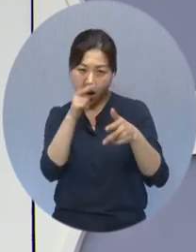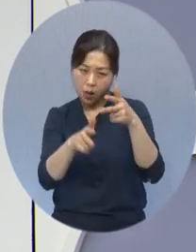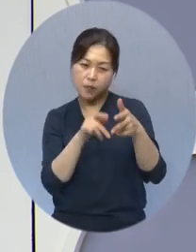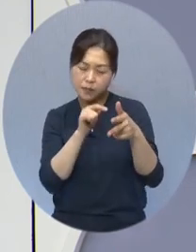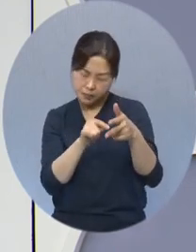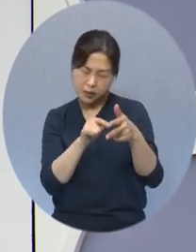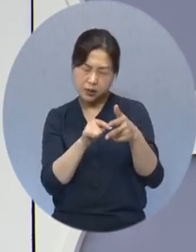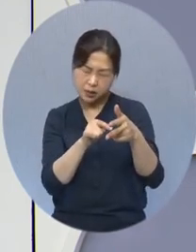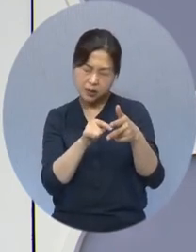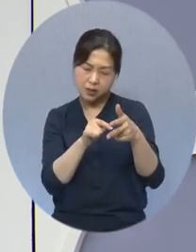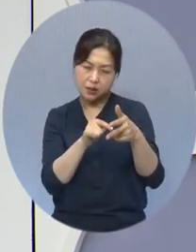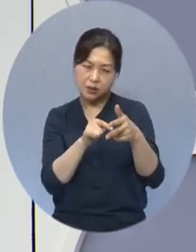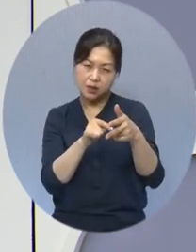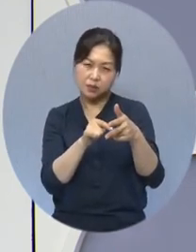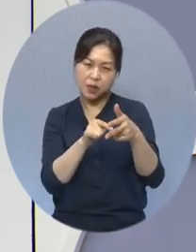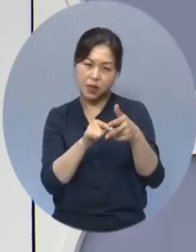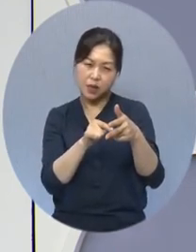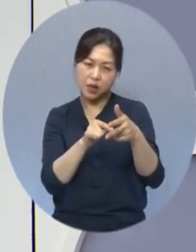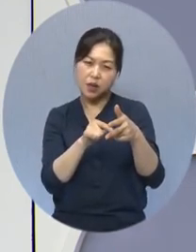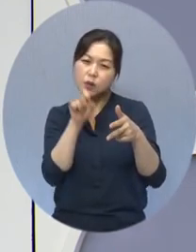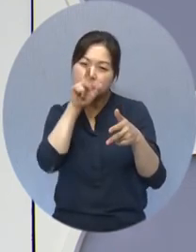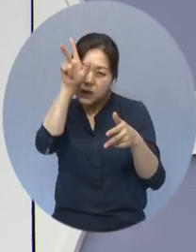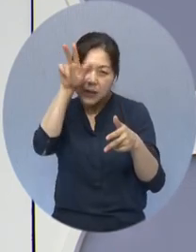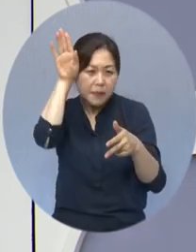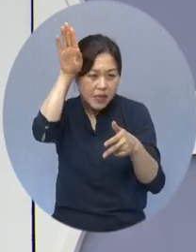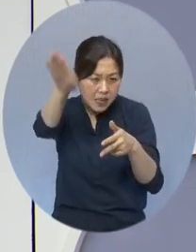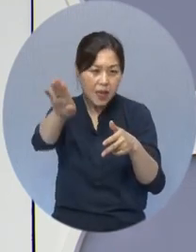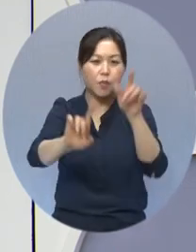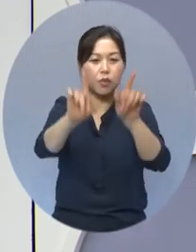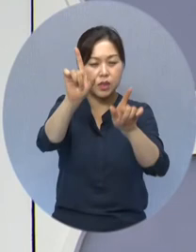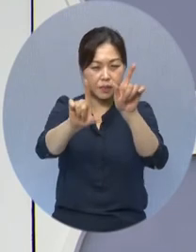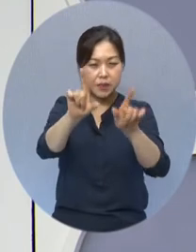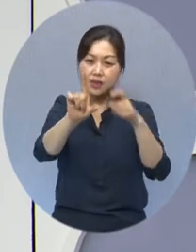가지고 용인의 미래를 보고 예. 조금